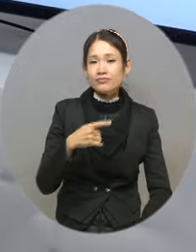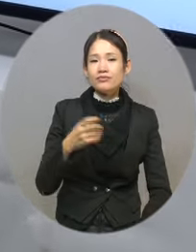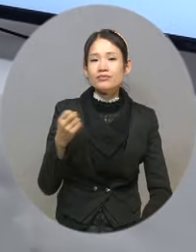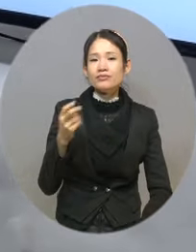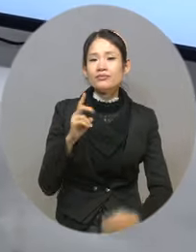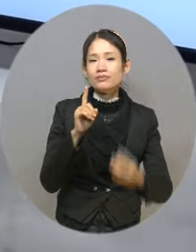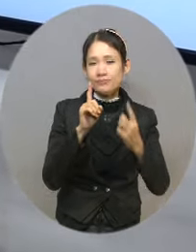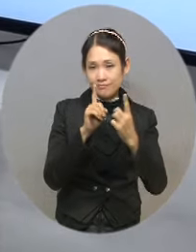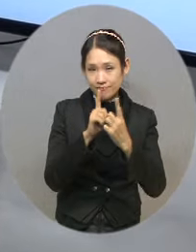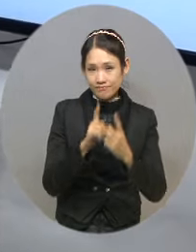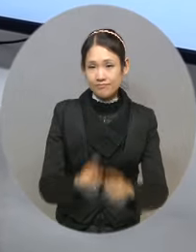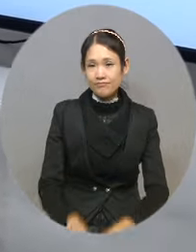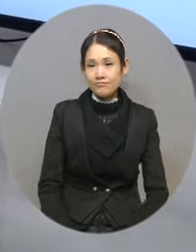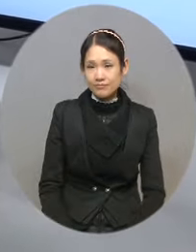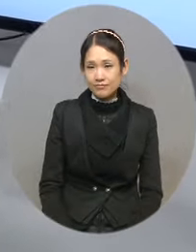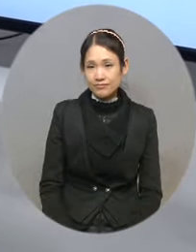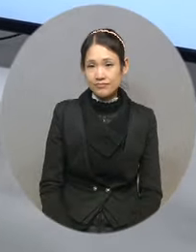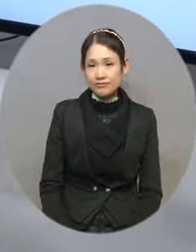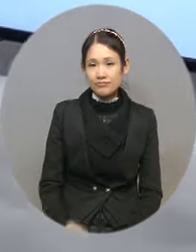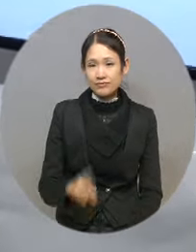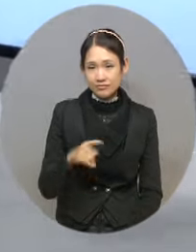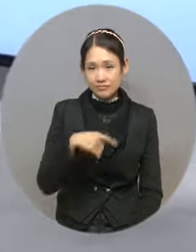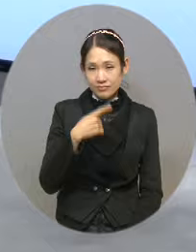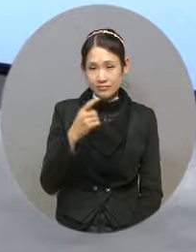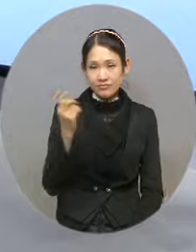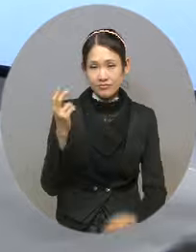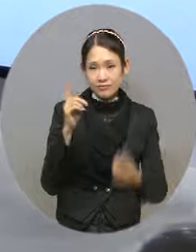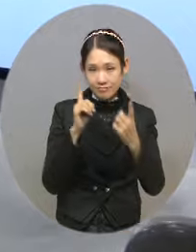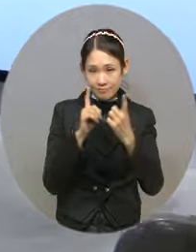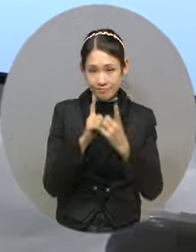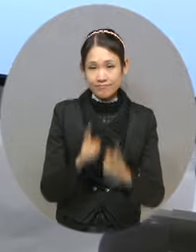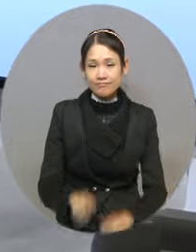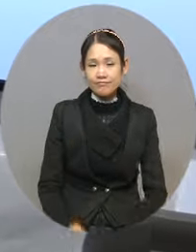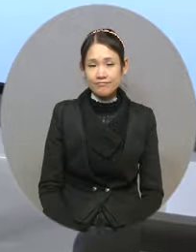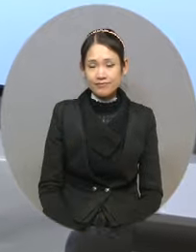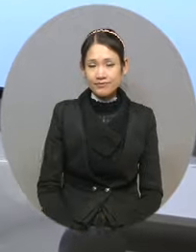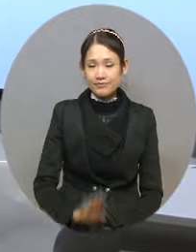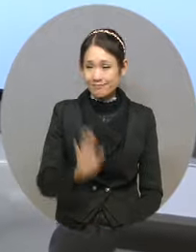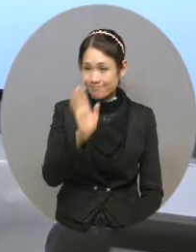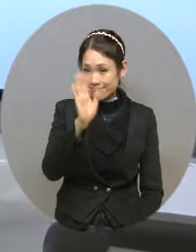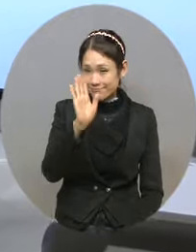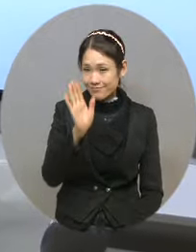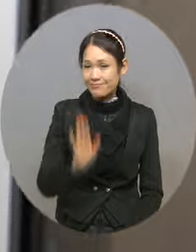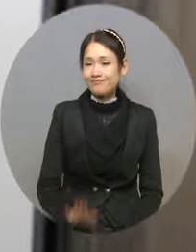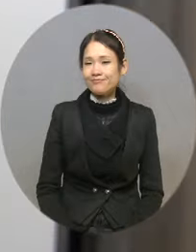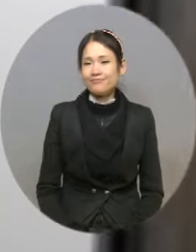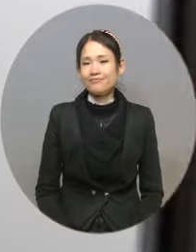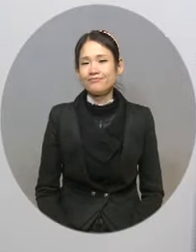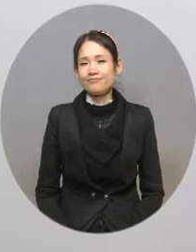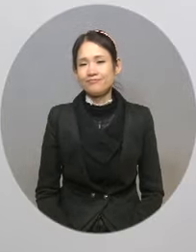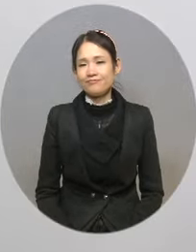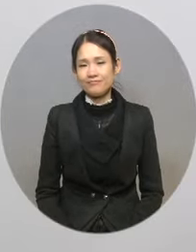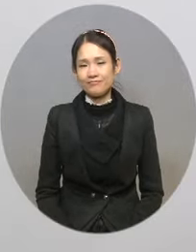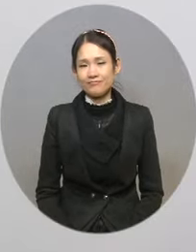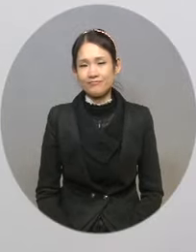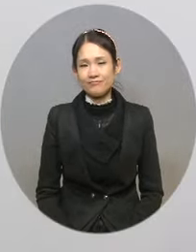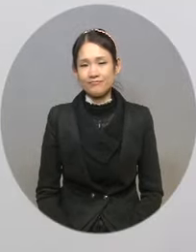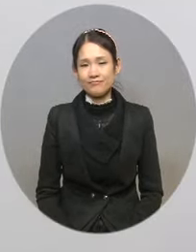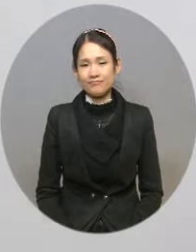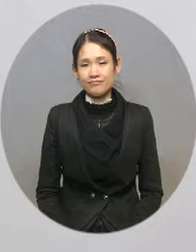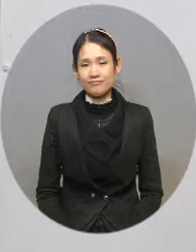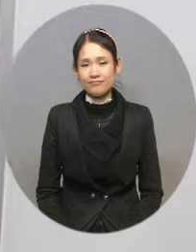다시 만나요. See you next time. 짜이젠. 바이바이. 바이바이. 아, 드디어